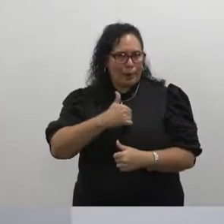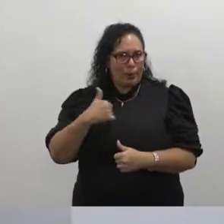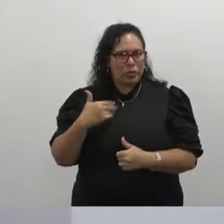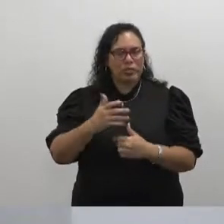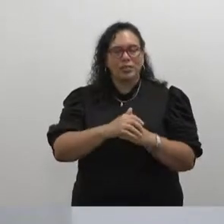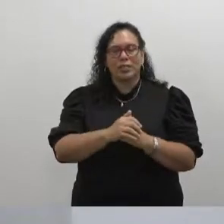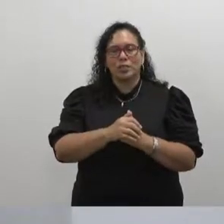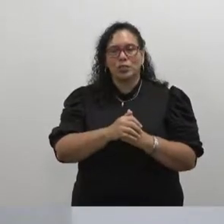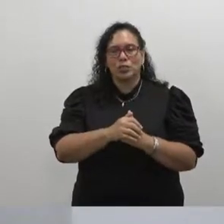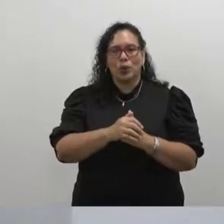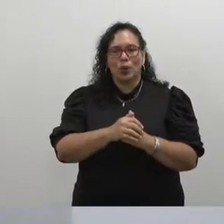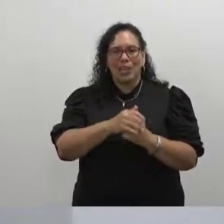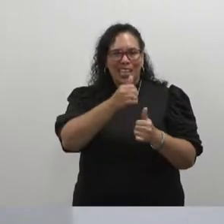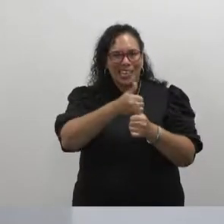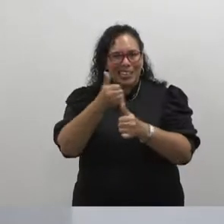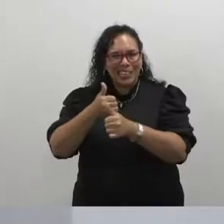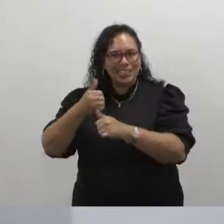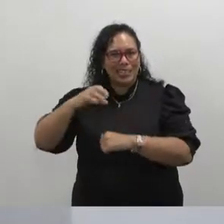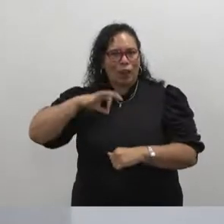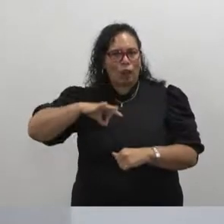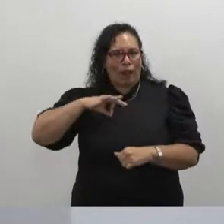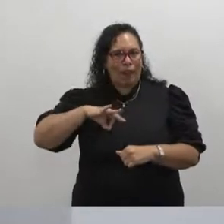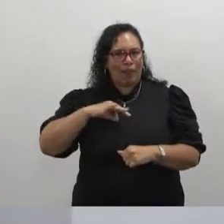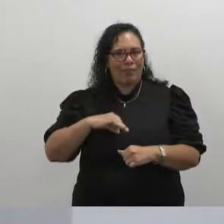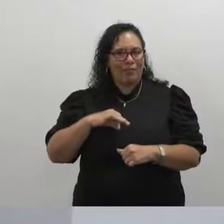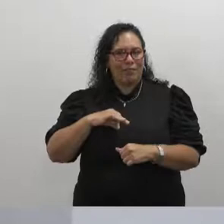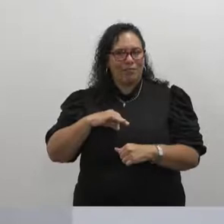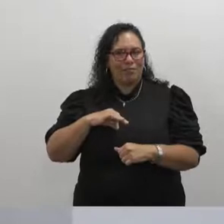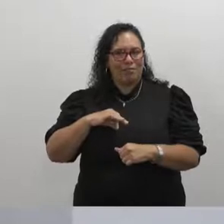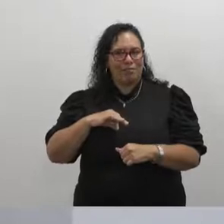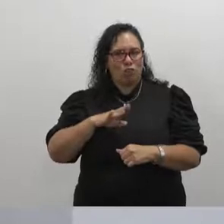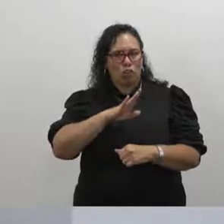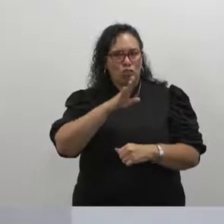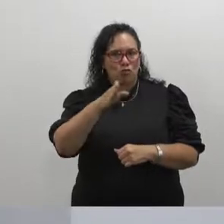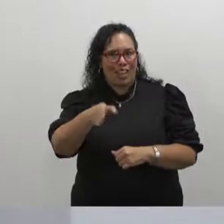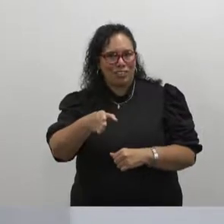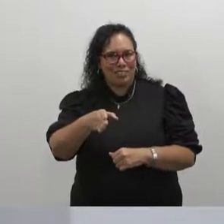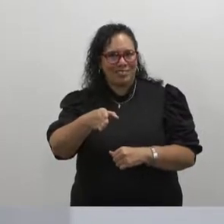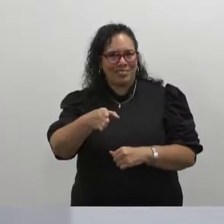so miên ca play chà na đại dương tới thật thơ đã đăng